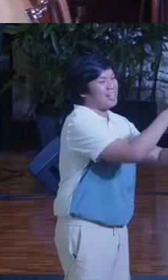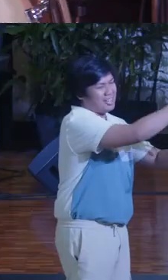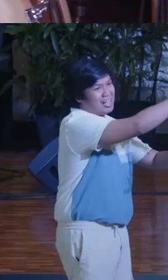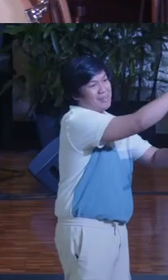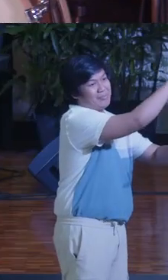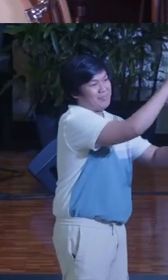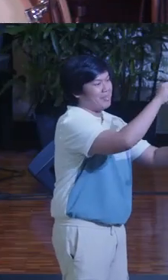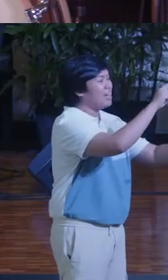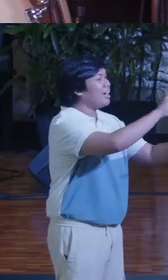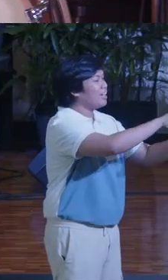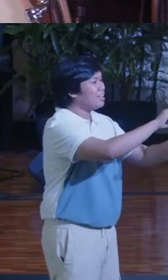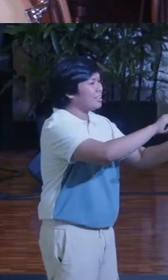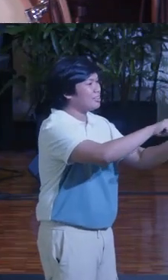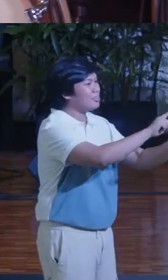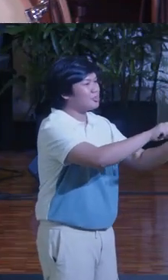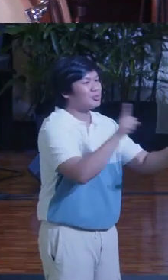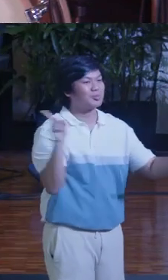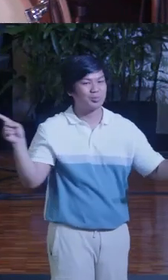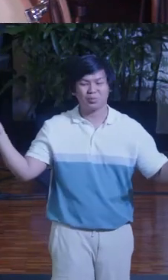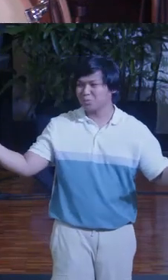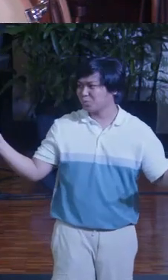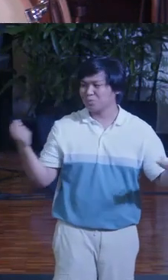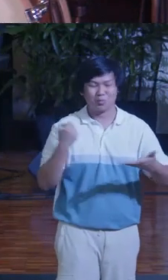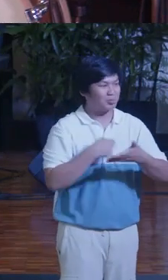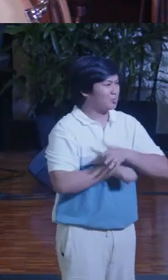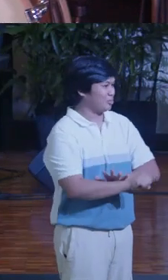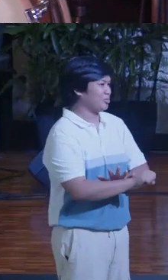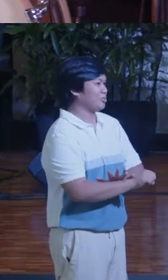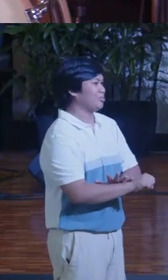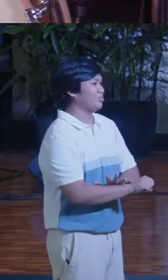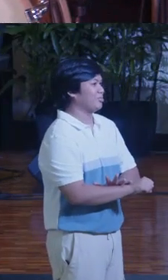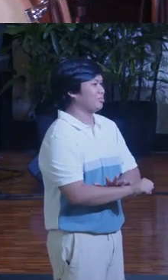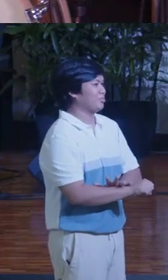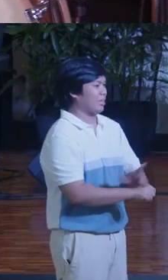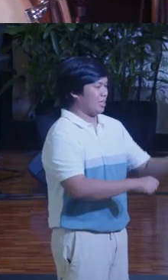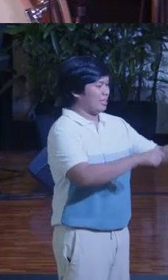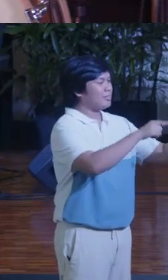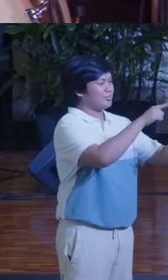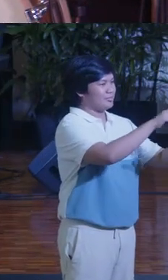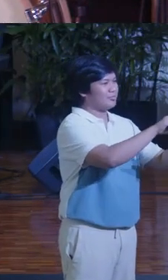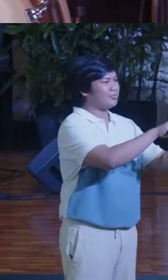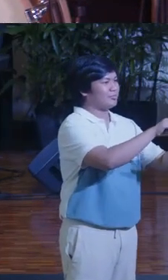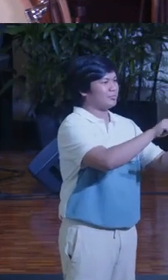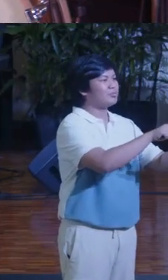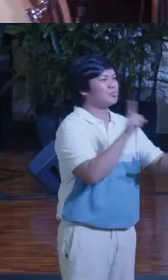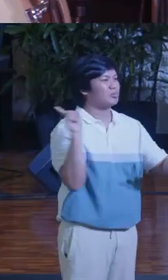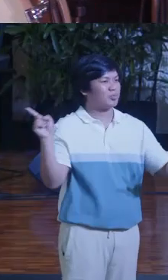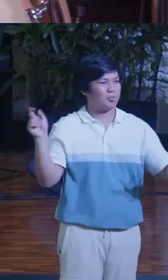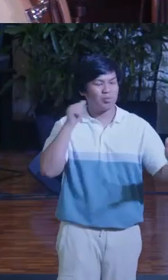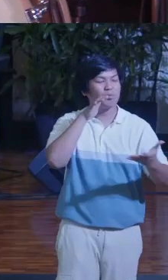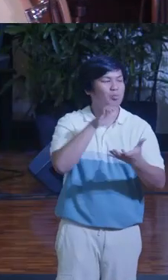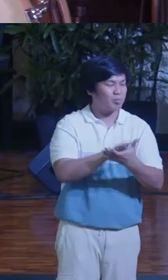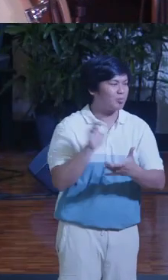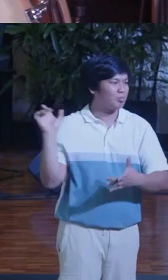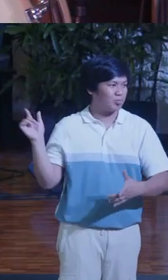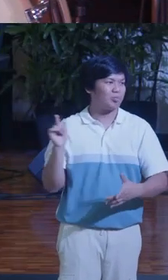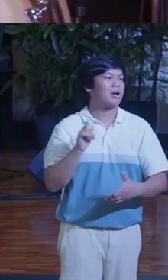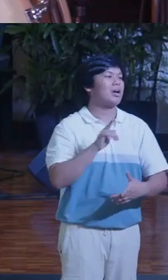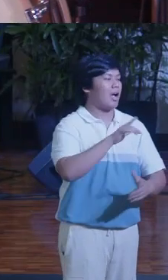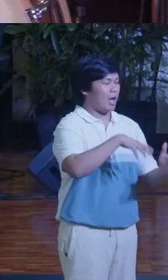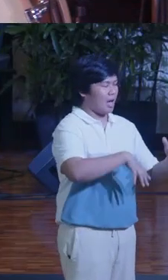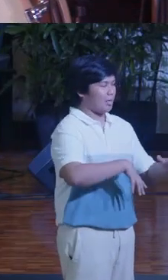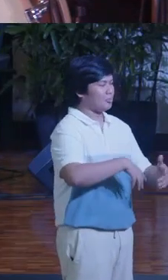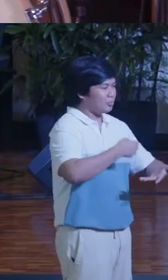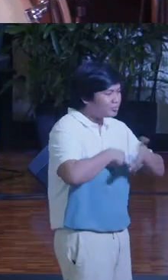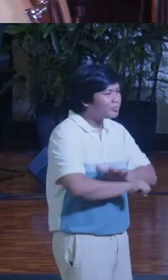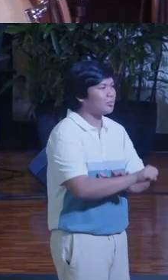niya. Hindi rin naman ako ang birth father niya. Si Jamie po, amin. No? Galing sa